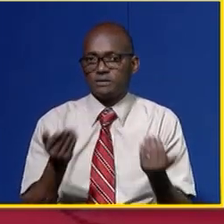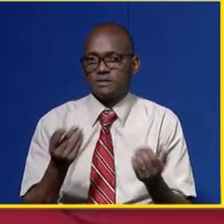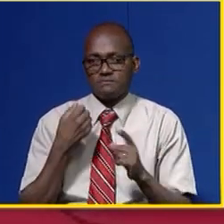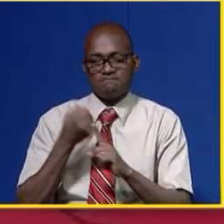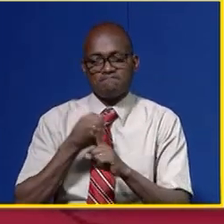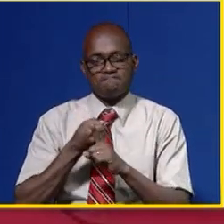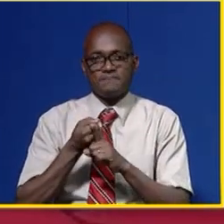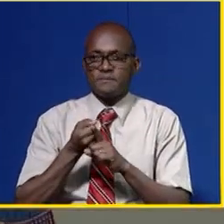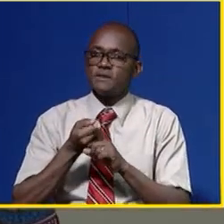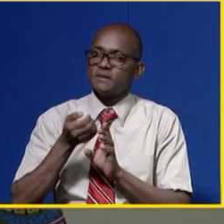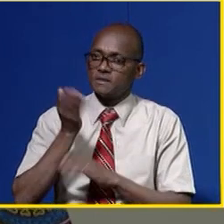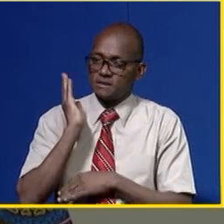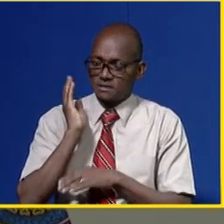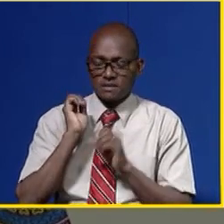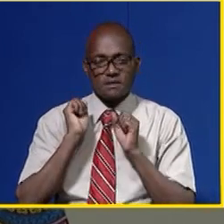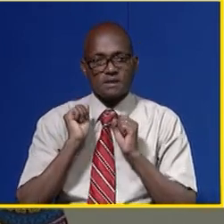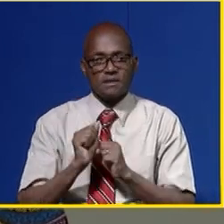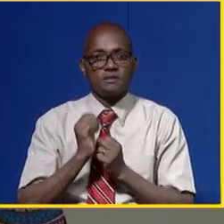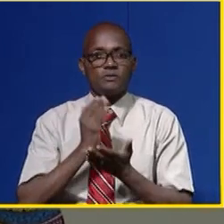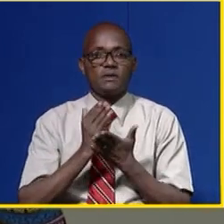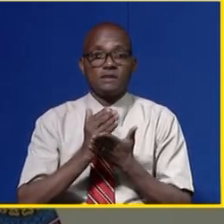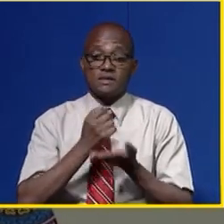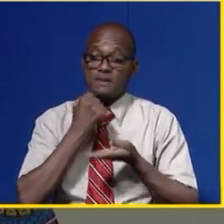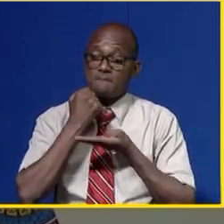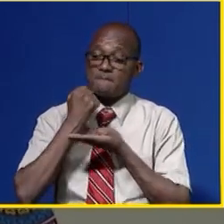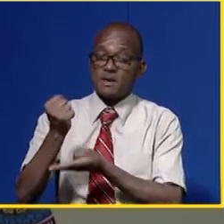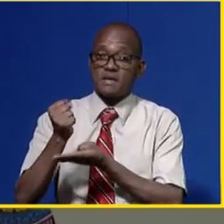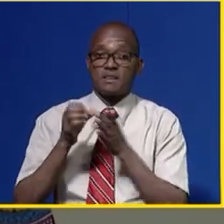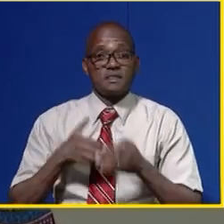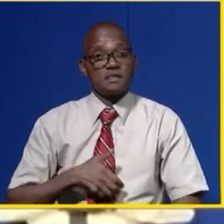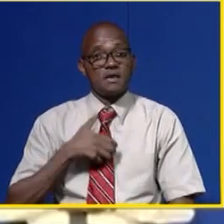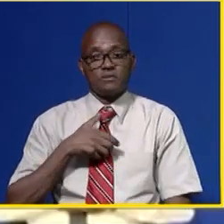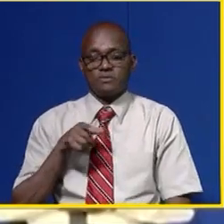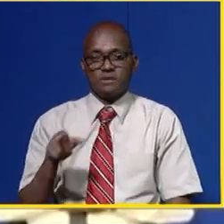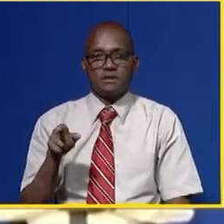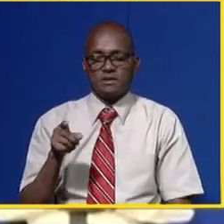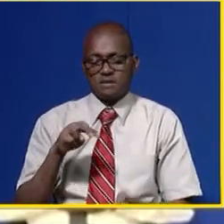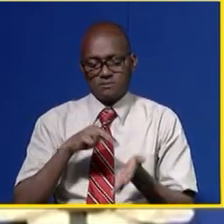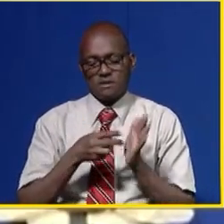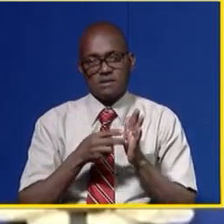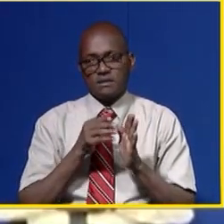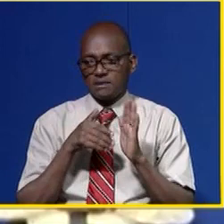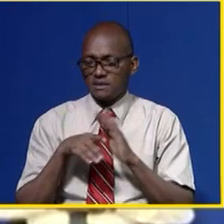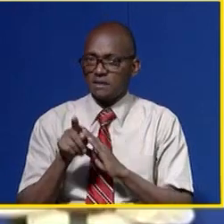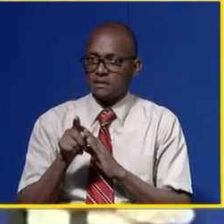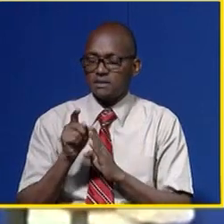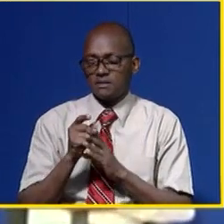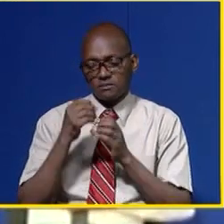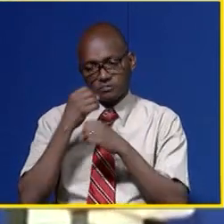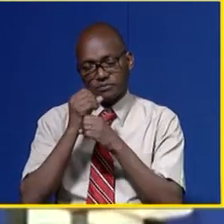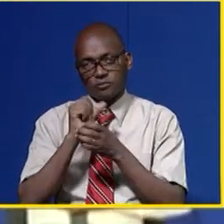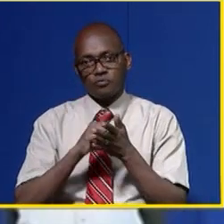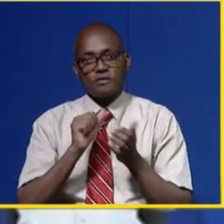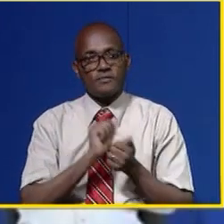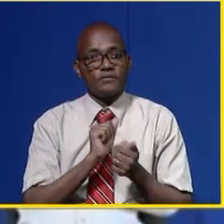wakati muafaka wa serikali kuhakikisha inatenga bajeti ya dharura ambayo ni mkakati madhubuti katika upimaji na ununuaji wa vifaa